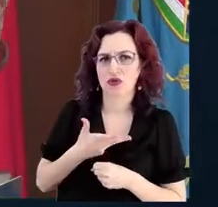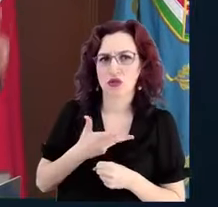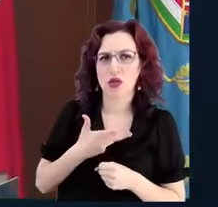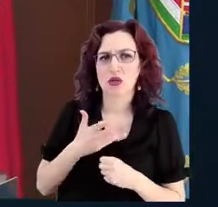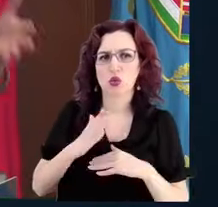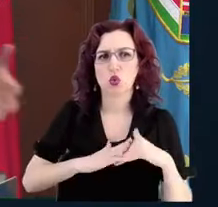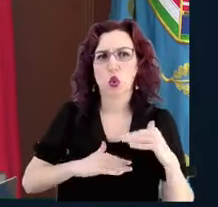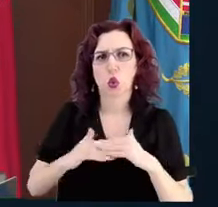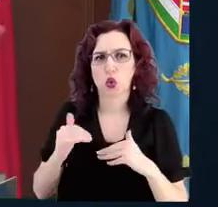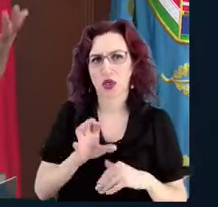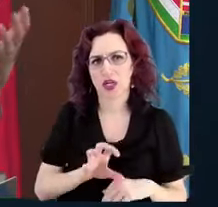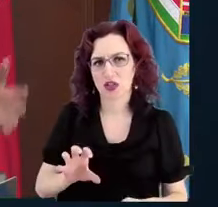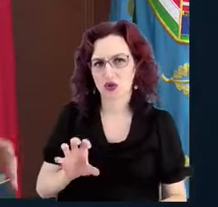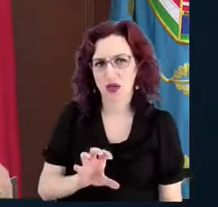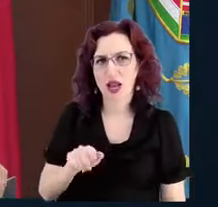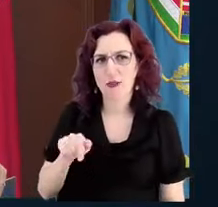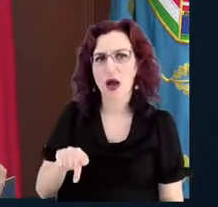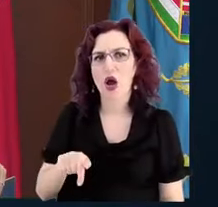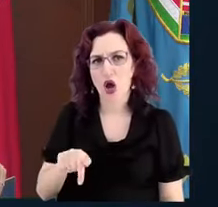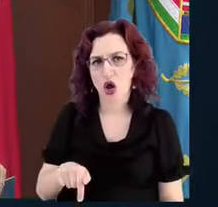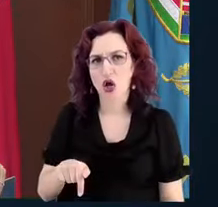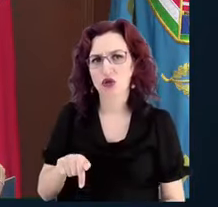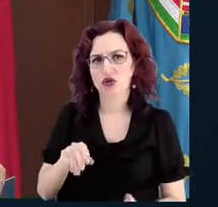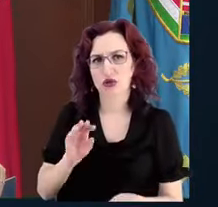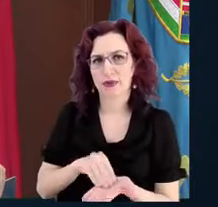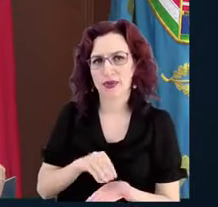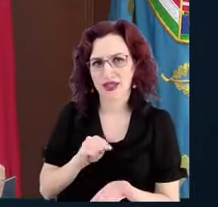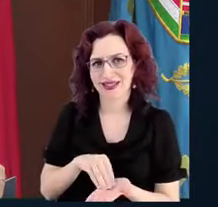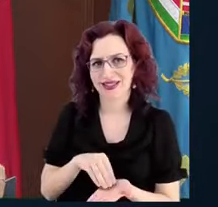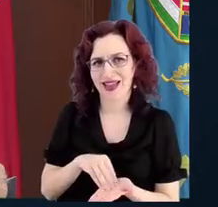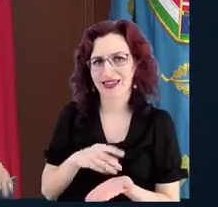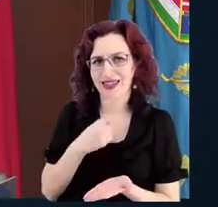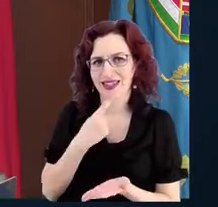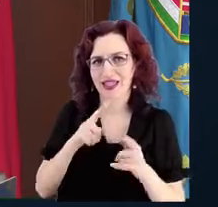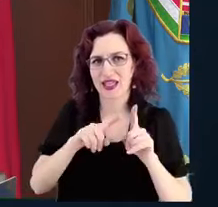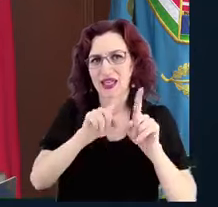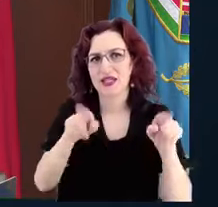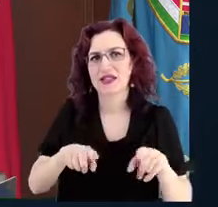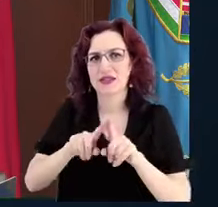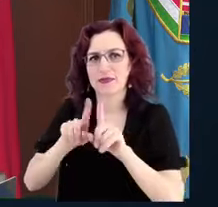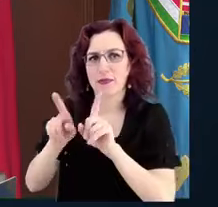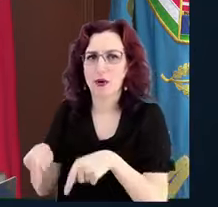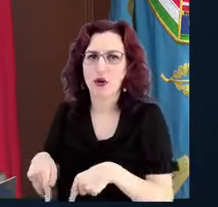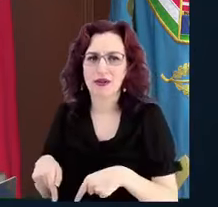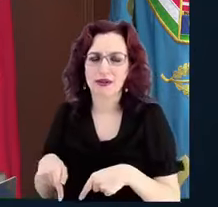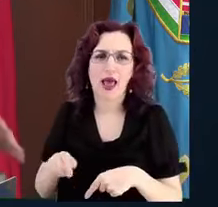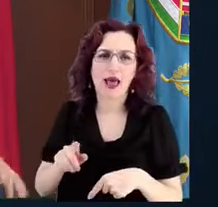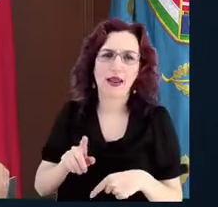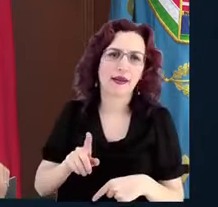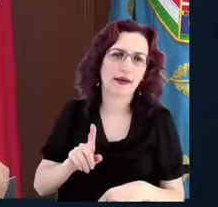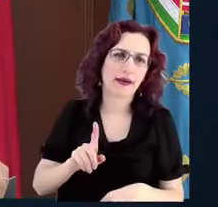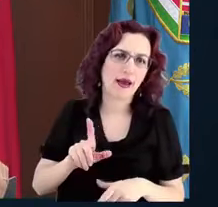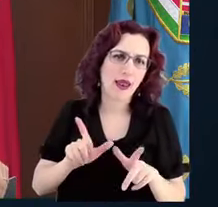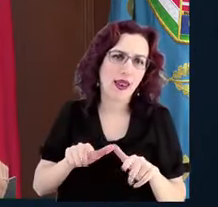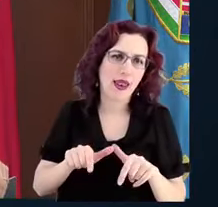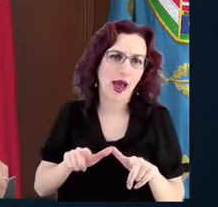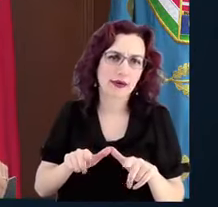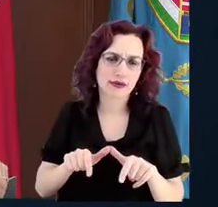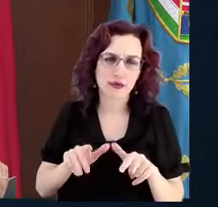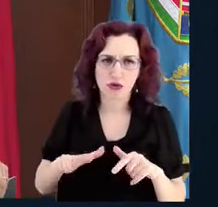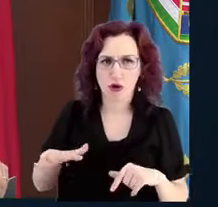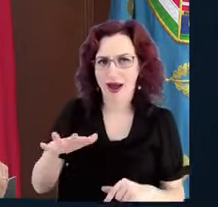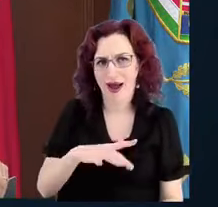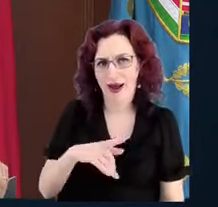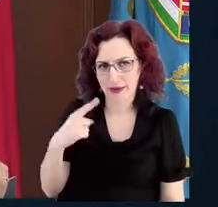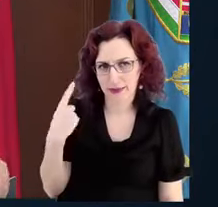modo dell'iniziativa di oggi che lancia agli sportelli nel sud del lazio di filcams fisascat e uiltucs di quell'area e la grande